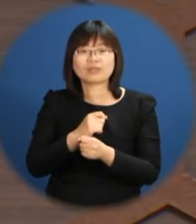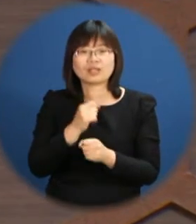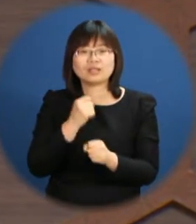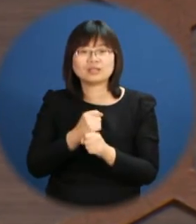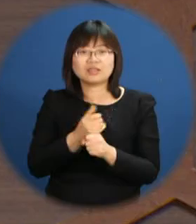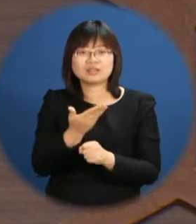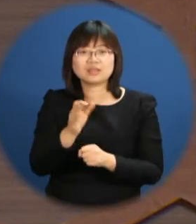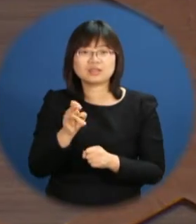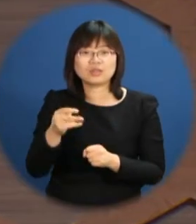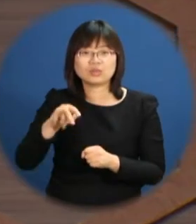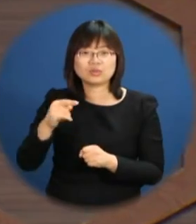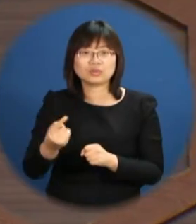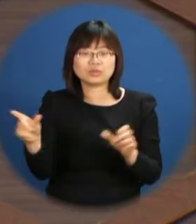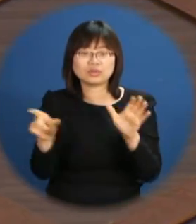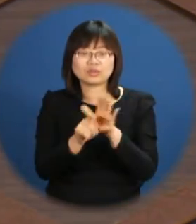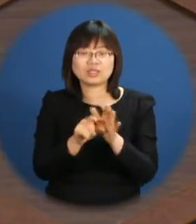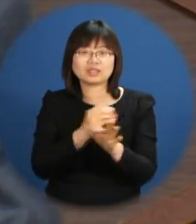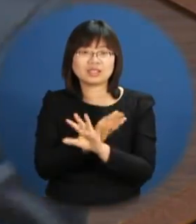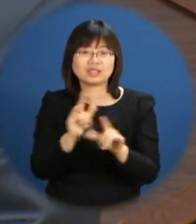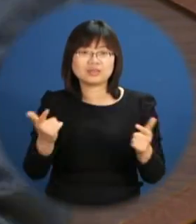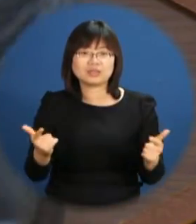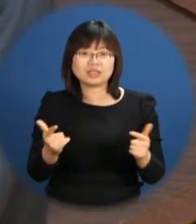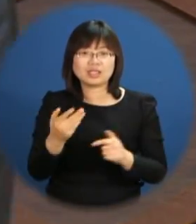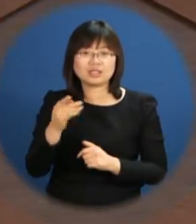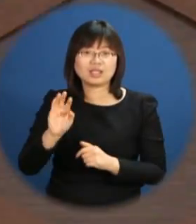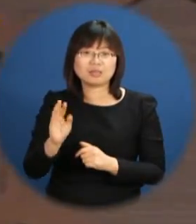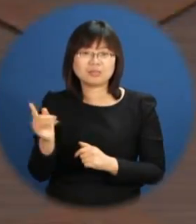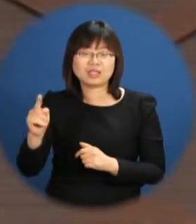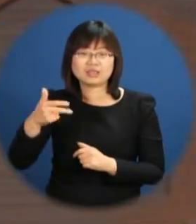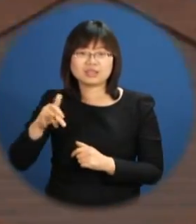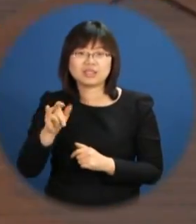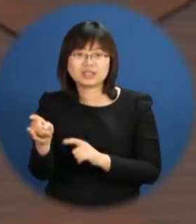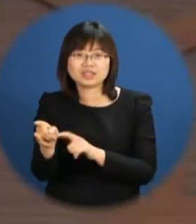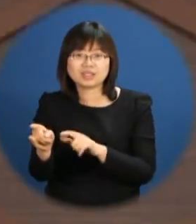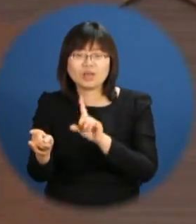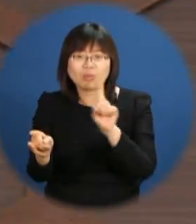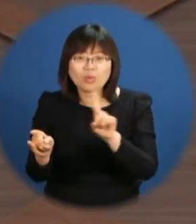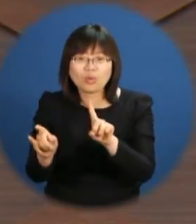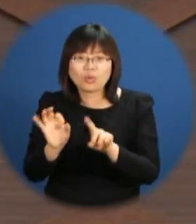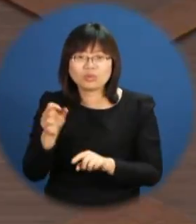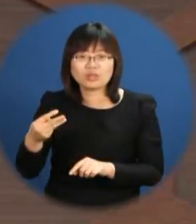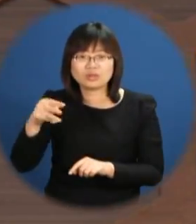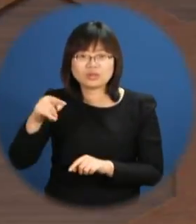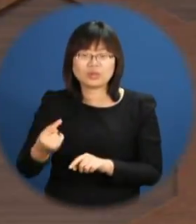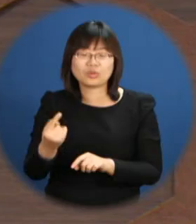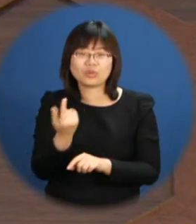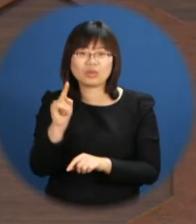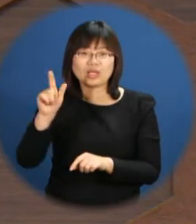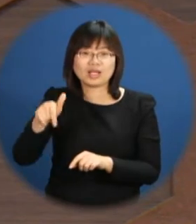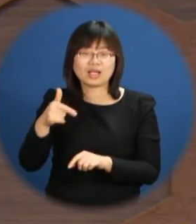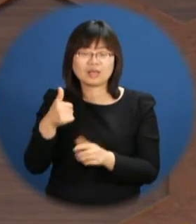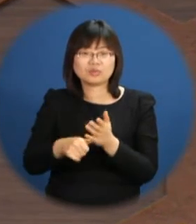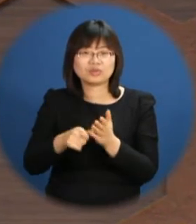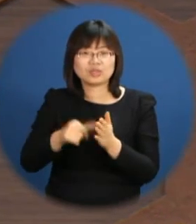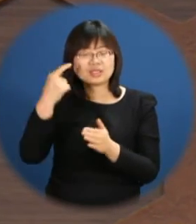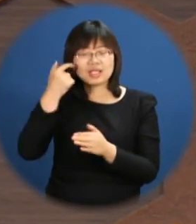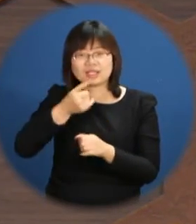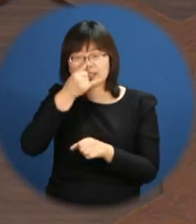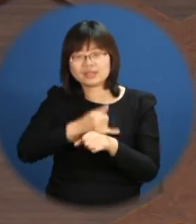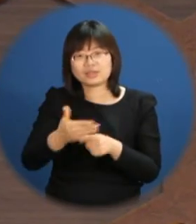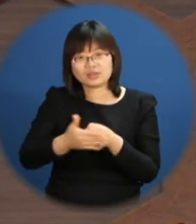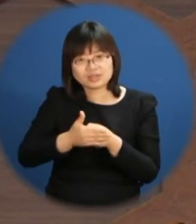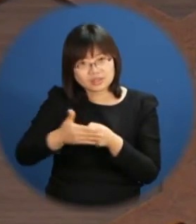열쇠도 들어간 게 장난이 아닙니다 라바 진정 말 잃어 10 소를 화학 물질로 생각했고 그렇기